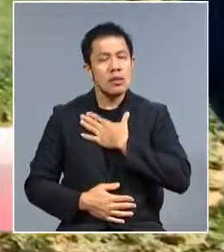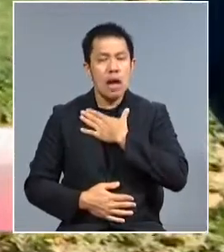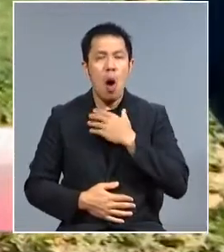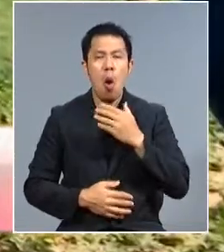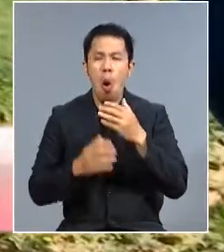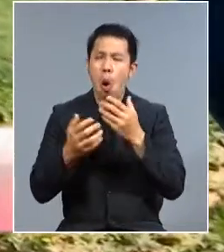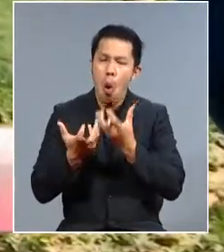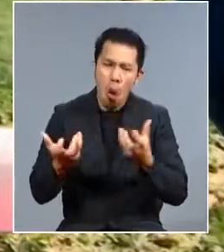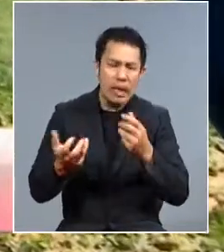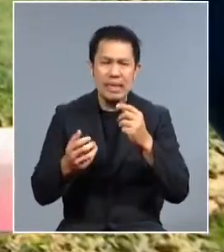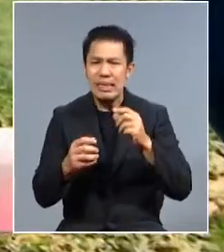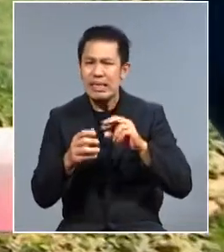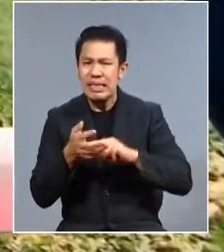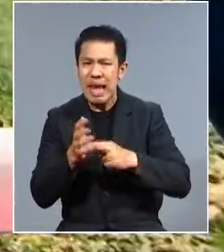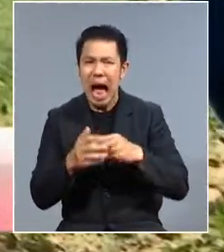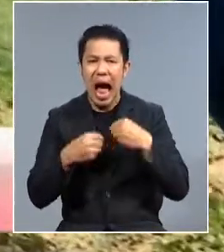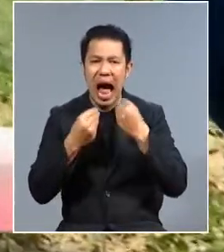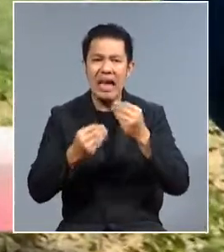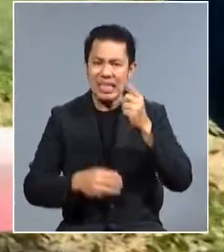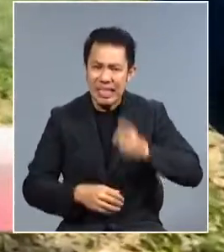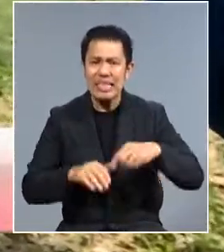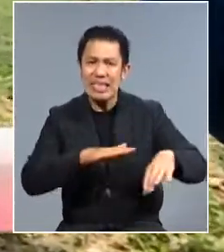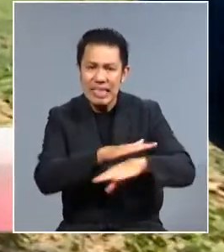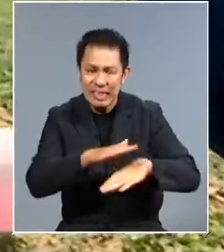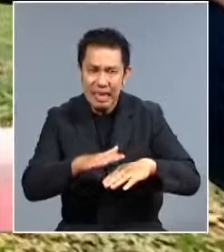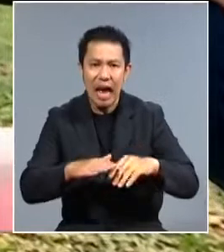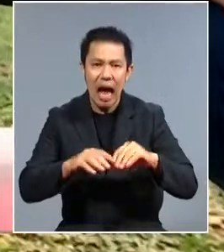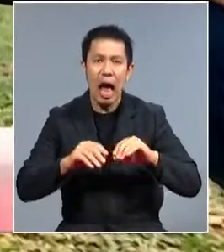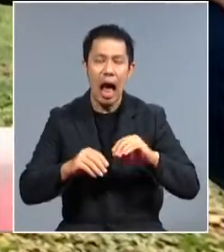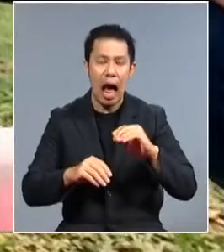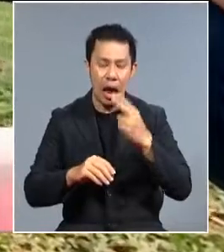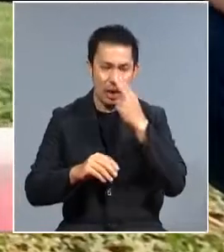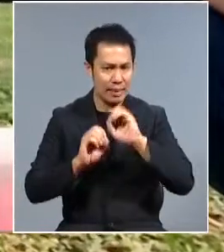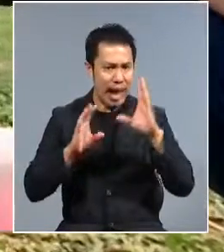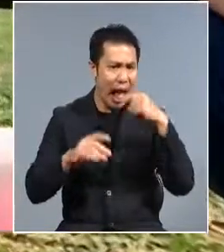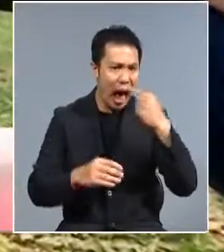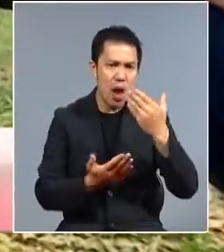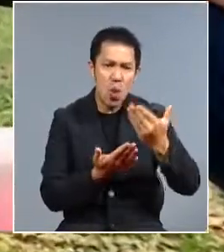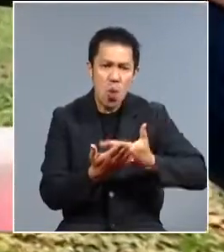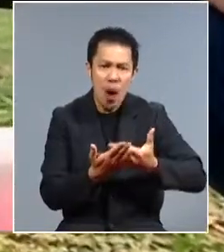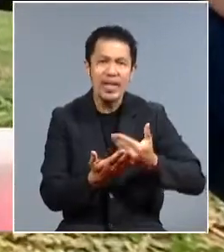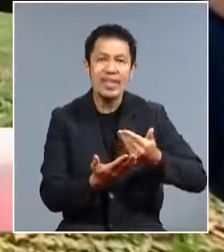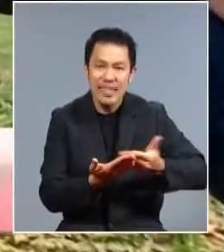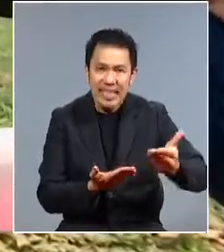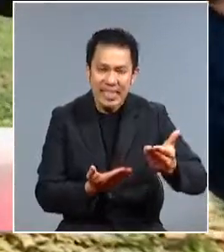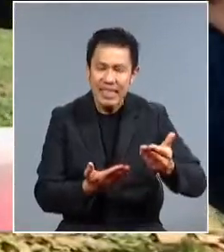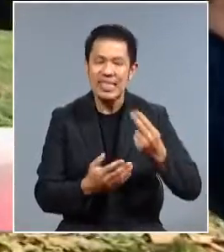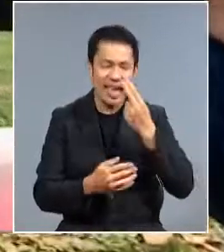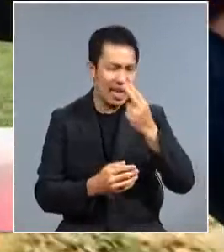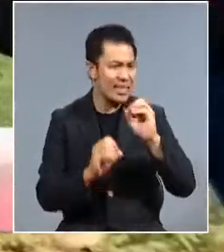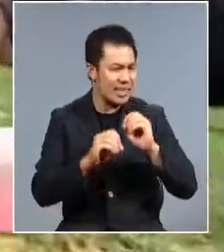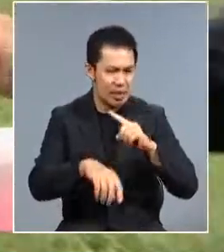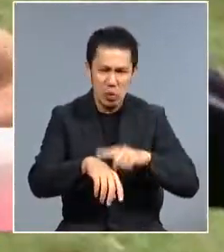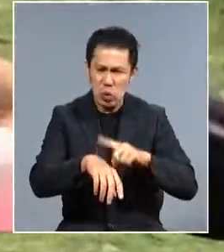ปรากฏว่าให้เป็นความจริงใครที่เอาลอตเตอรี่ไปก็ขอให้ปรากฏให้รู้โดยเร็วพันธุ์